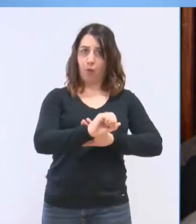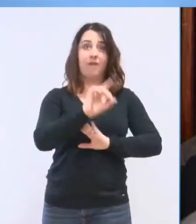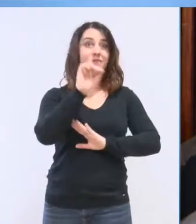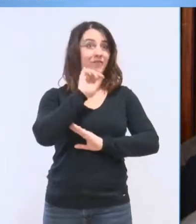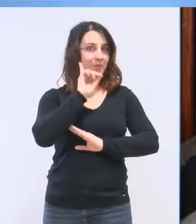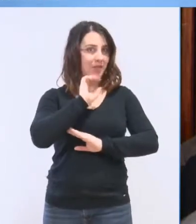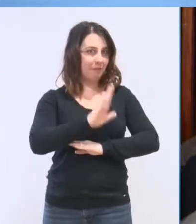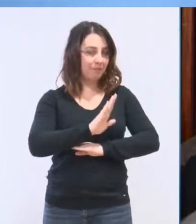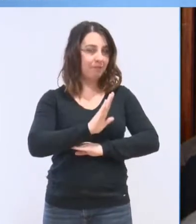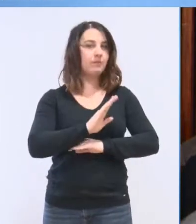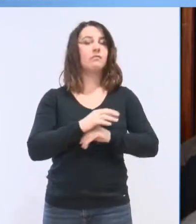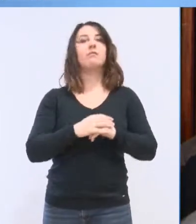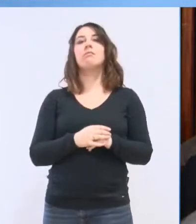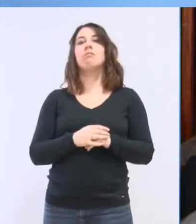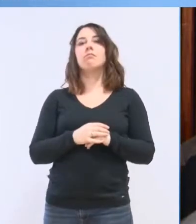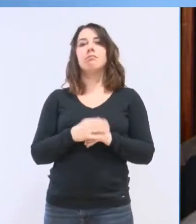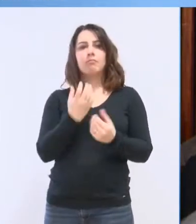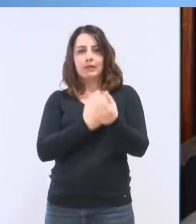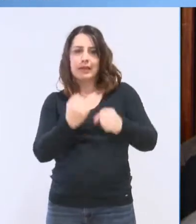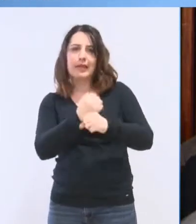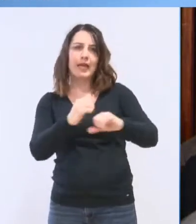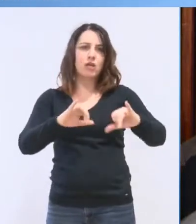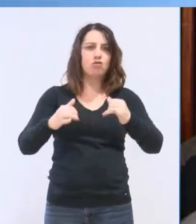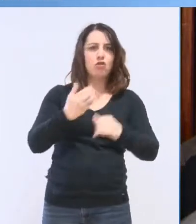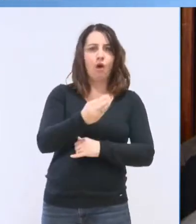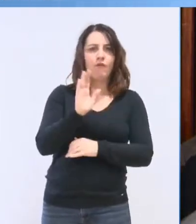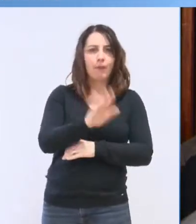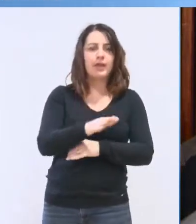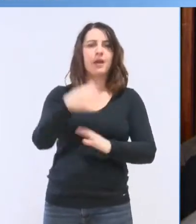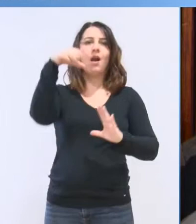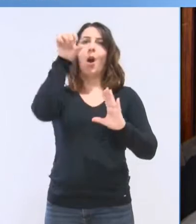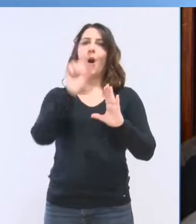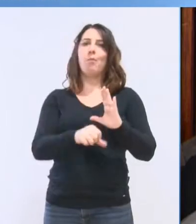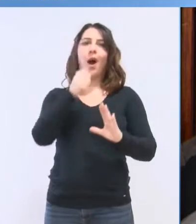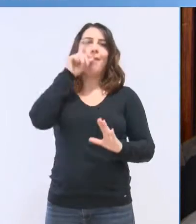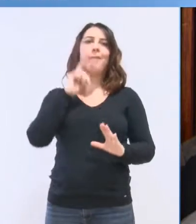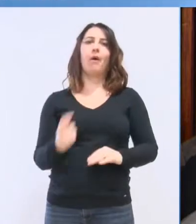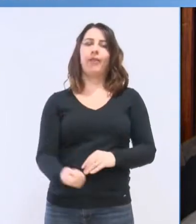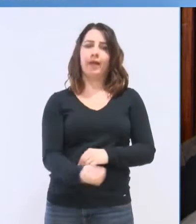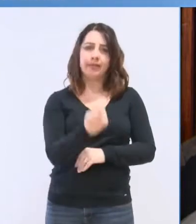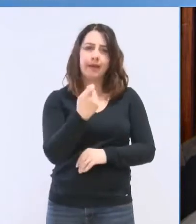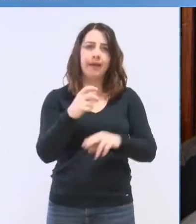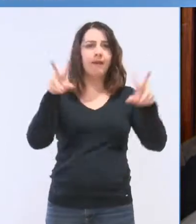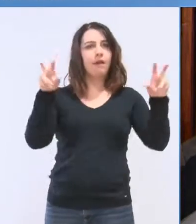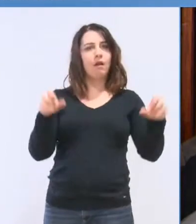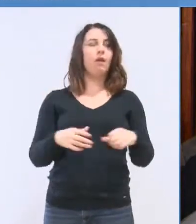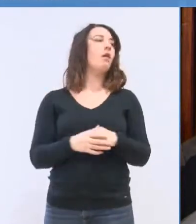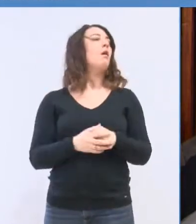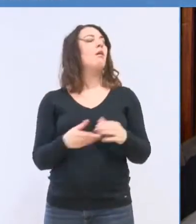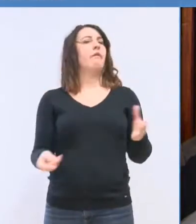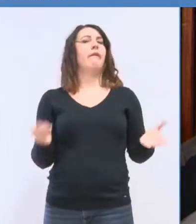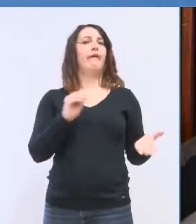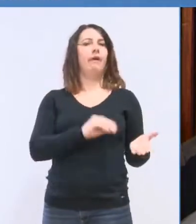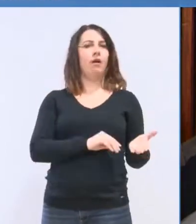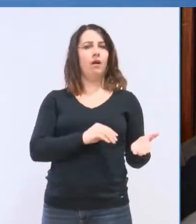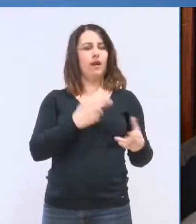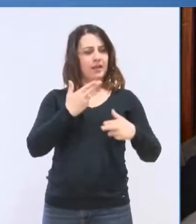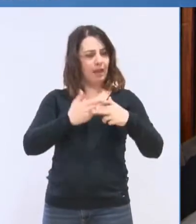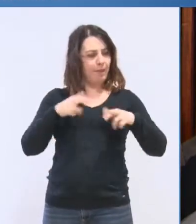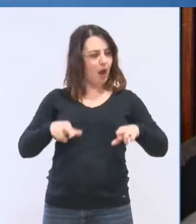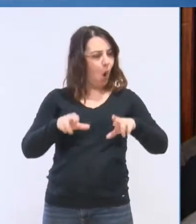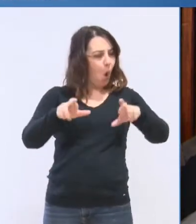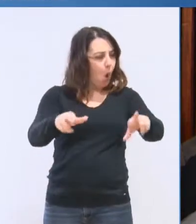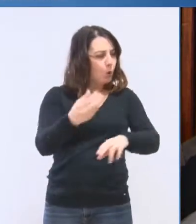féminin, la conception de jeux pour enfants, le mois de la parentalité, le projet qui s'appelle la rue